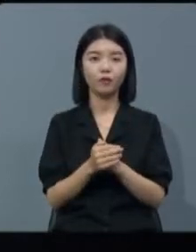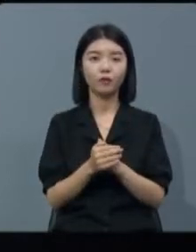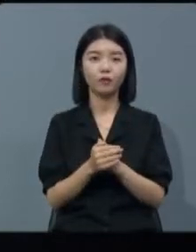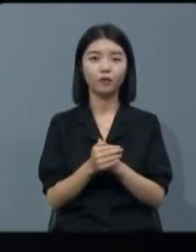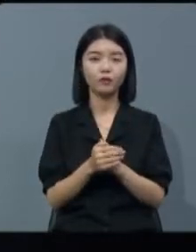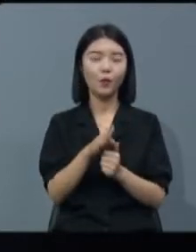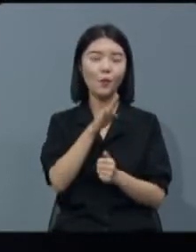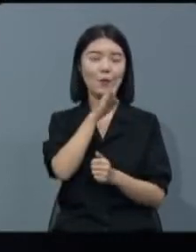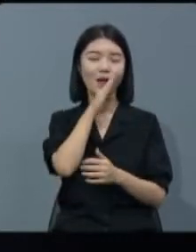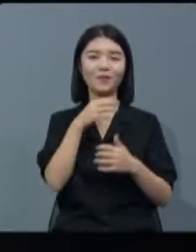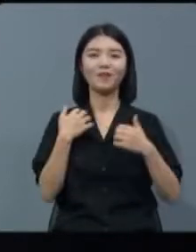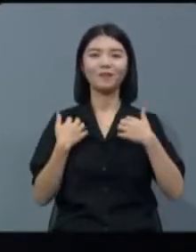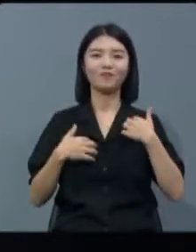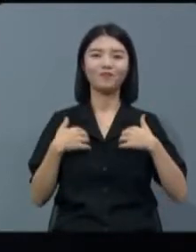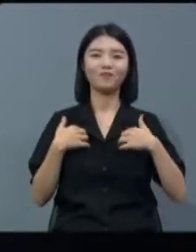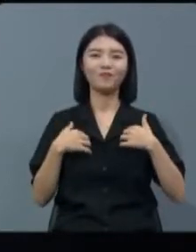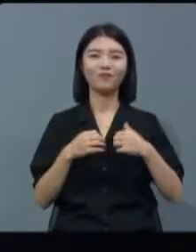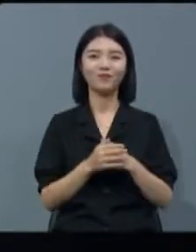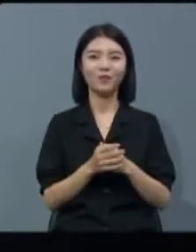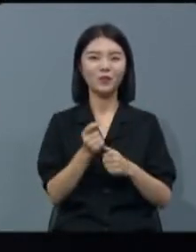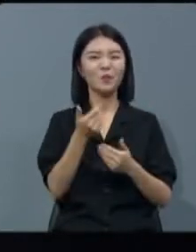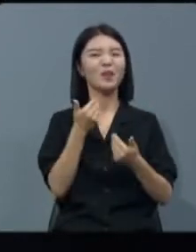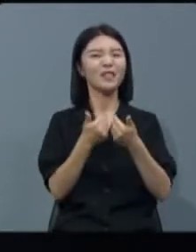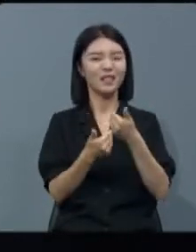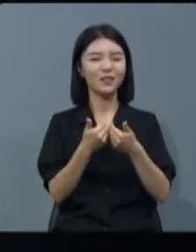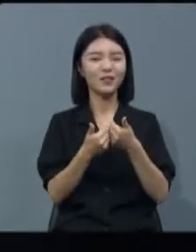막 반갑수다에 좀 어색하죠.